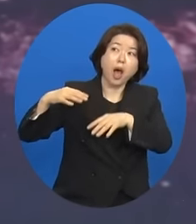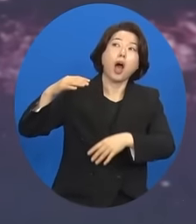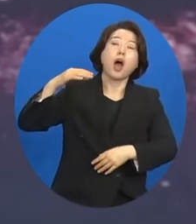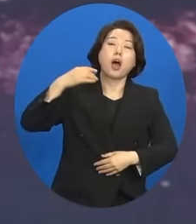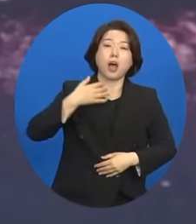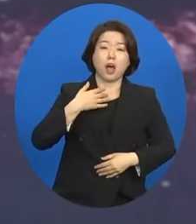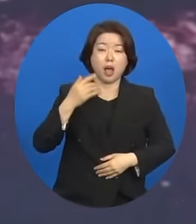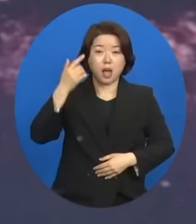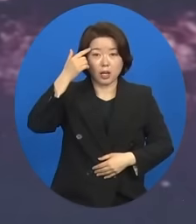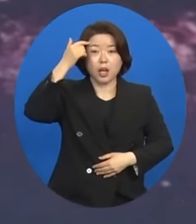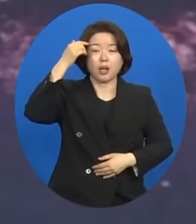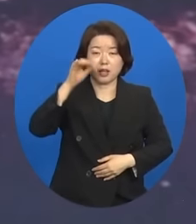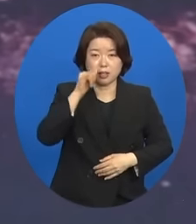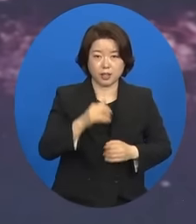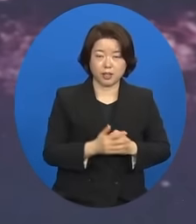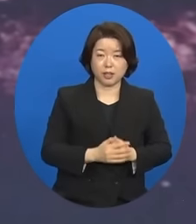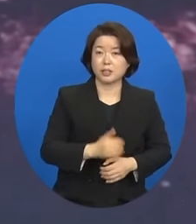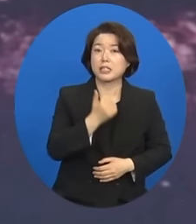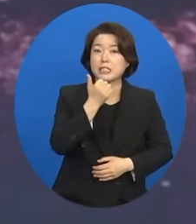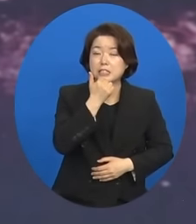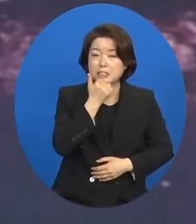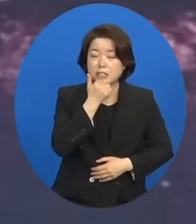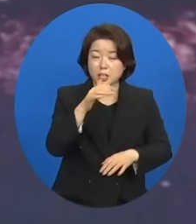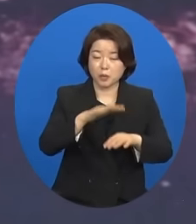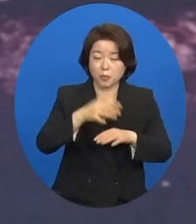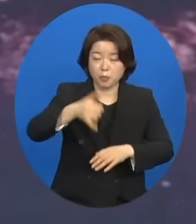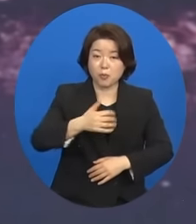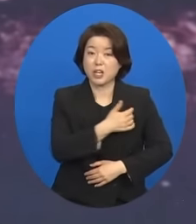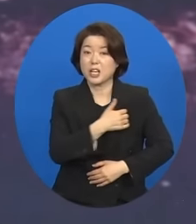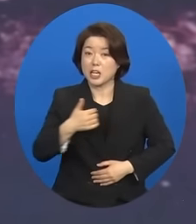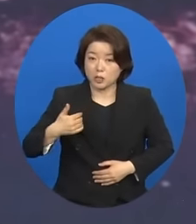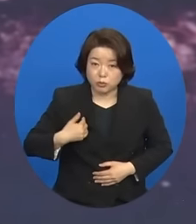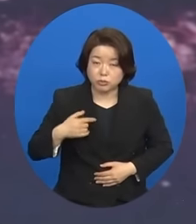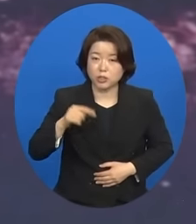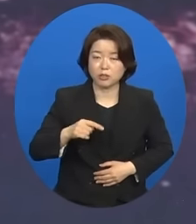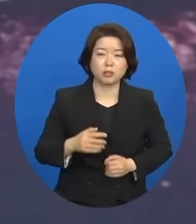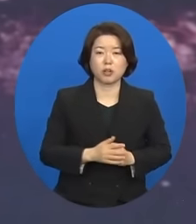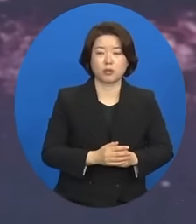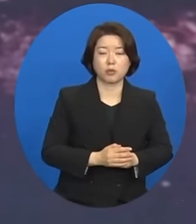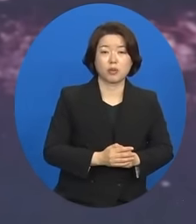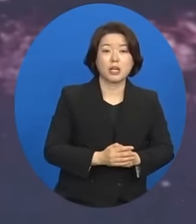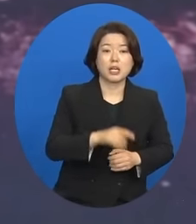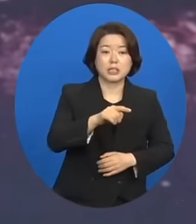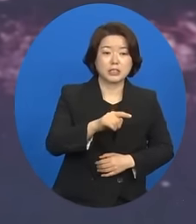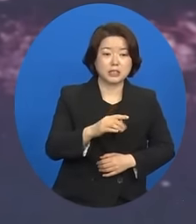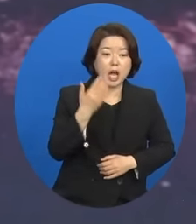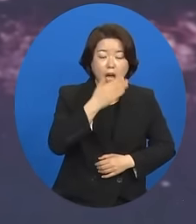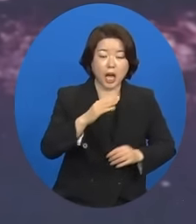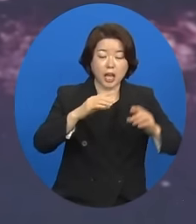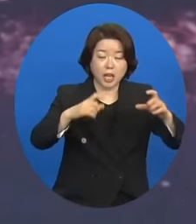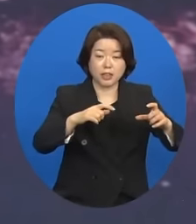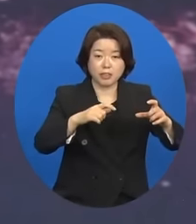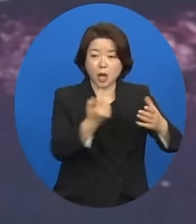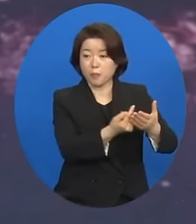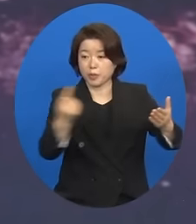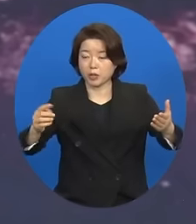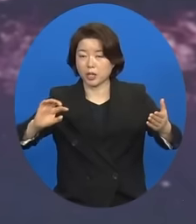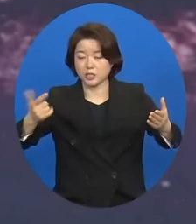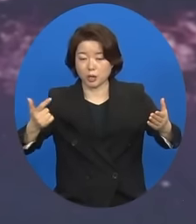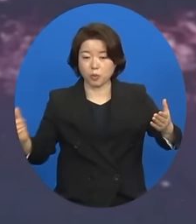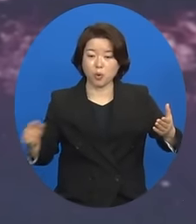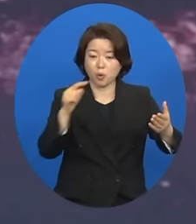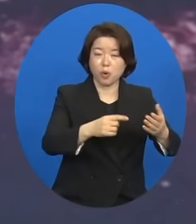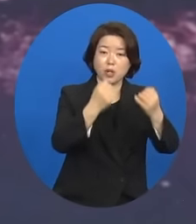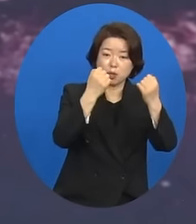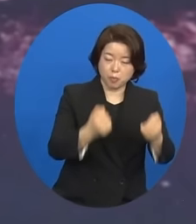이삭의 풍년은 이삭이 그랄 땅을 떠나지 않고 가나안 땅을 떠나지 않고 머물렀을 때에 잘했다라고